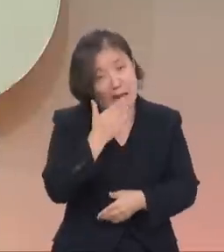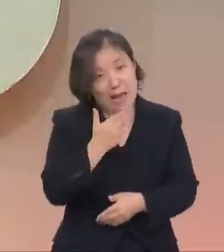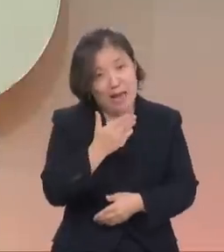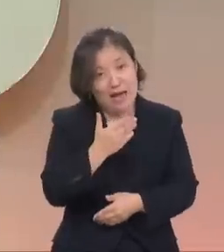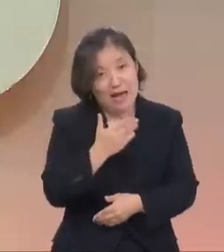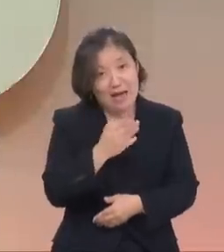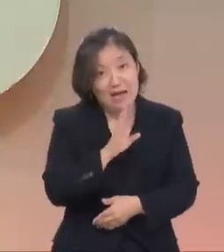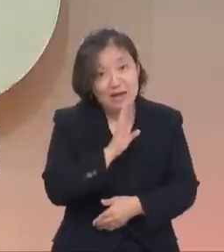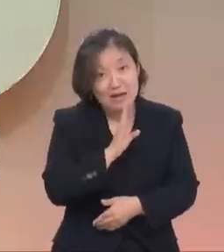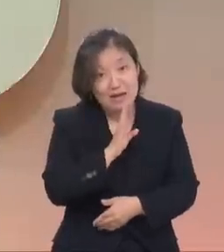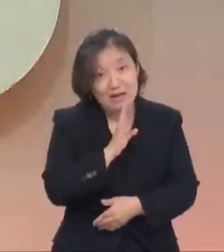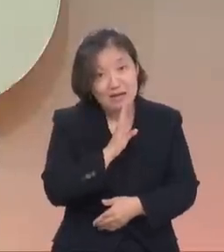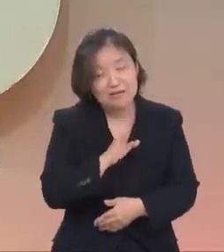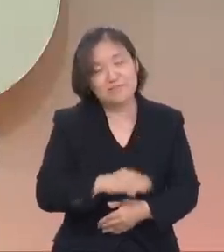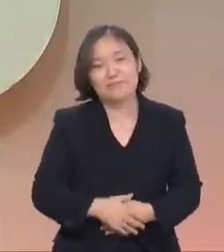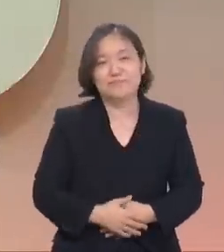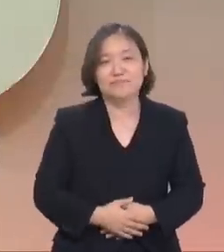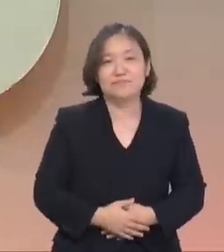수가 있구나